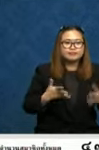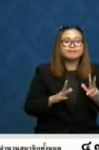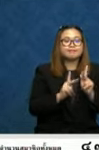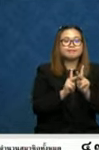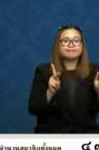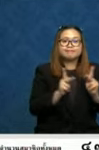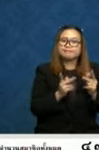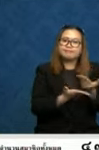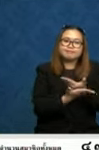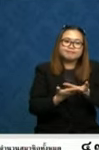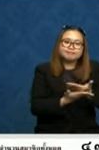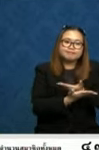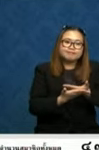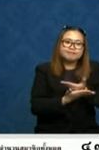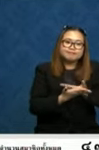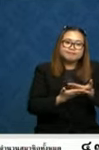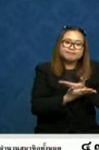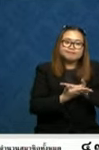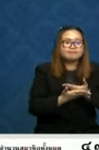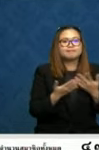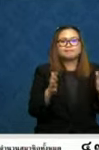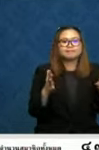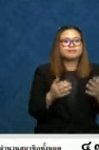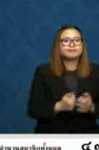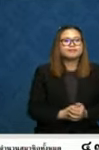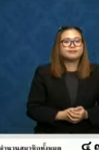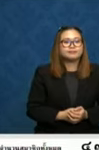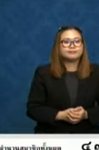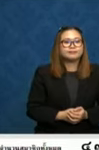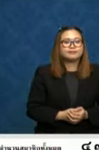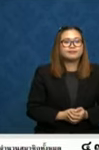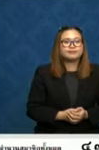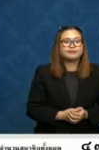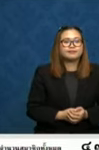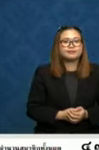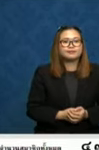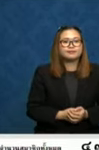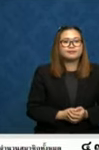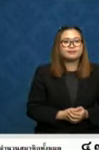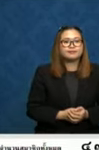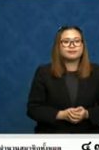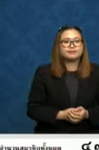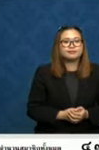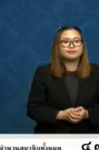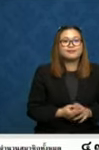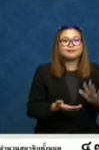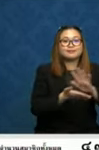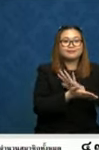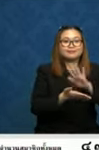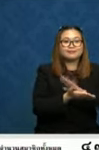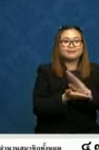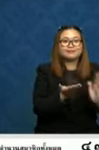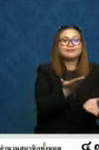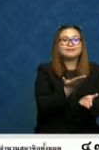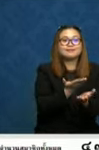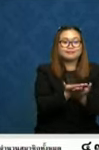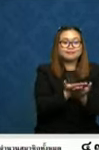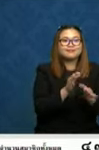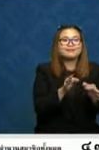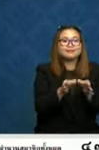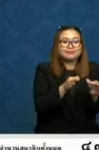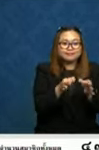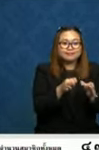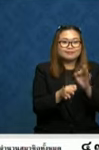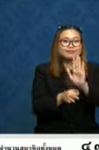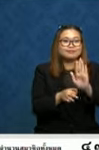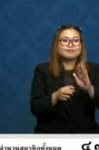ารถพิจารณางบประมาณได้อย่างรอบด้านค่ะและอีกเรื่องนึงค่ะเรื่องเอกสารประกอบการชี้แจงของทั้ง3เหล่าทั